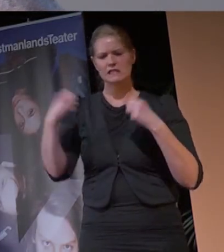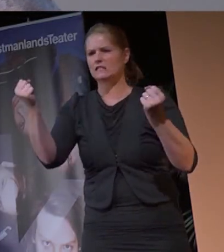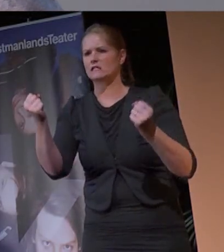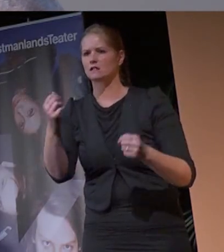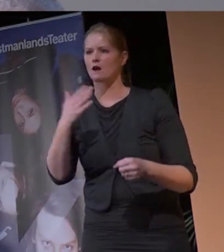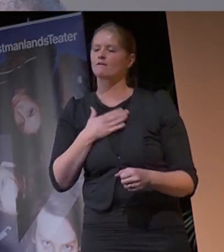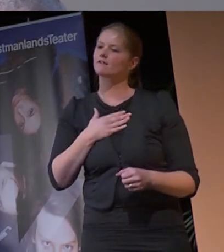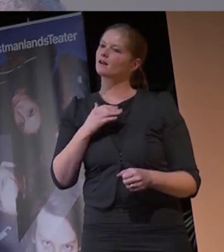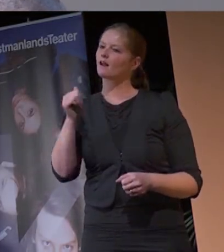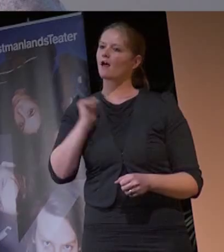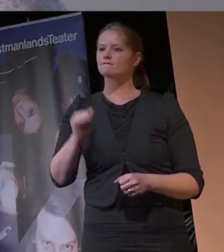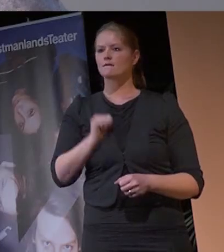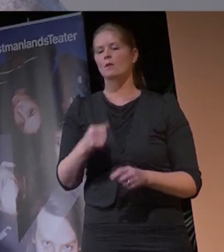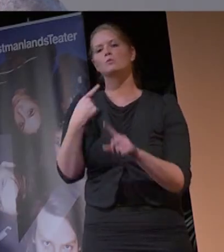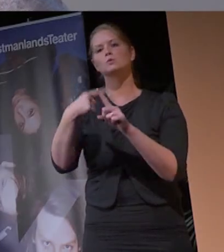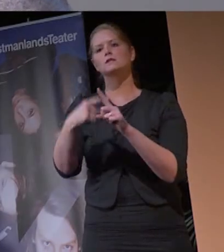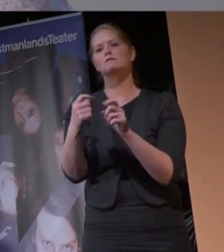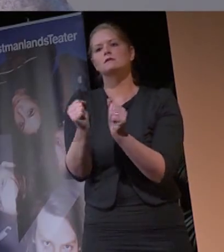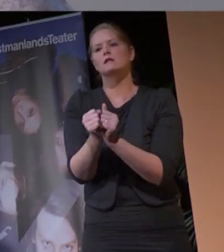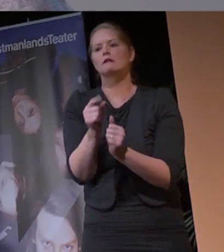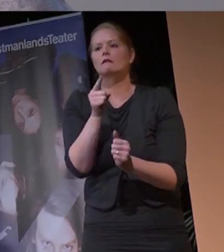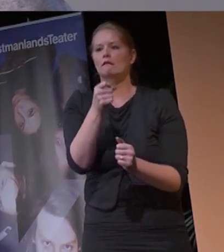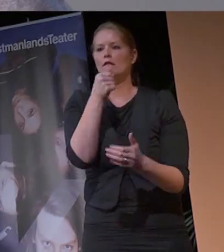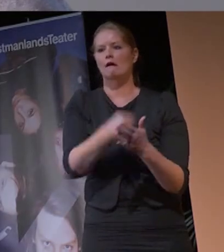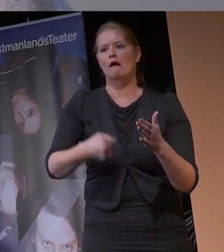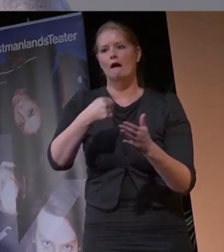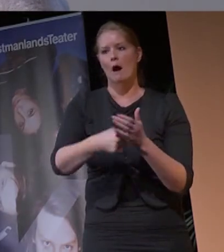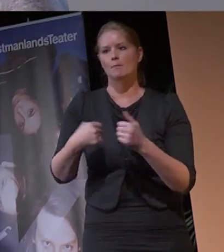använda på ett positivt sätt i den här kampen.